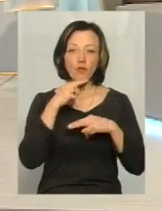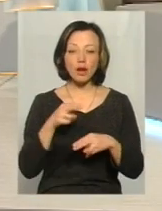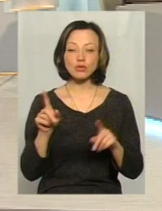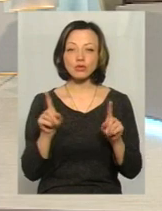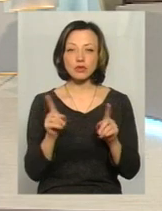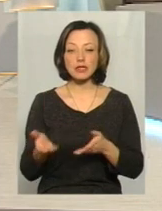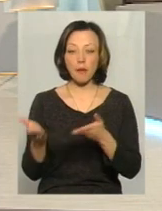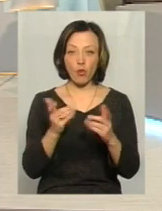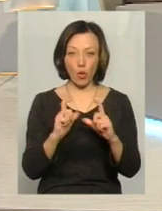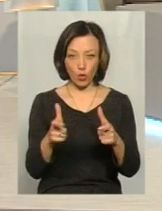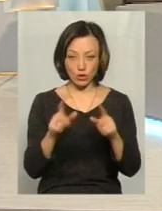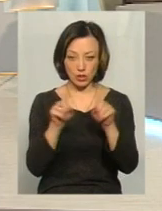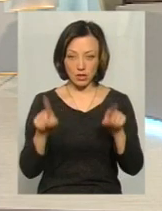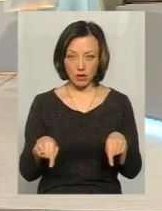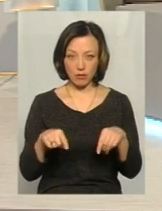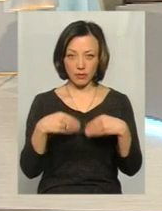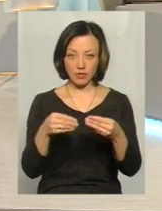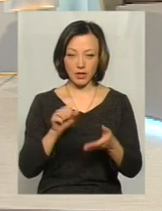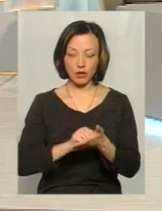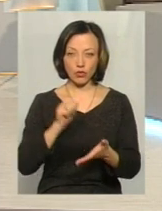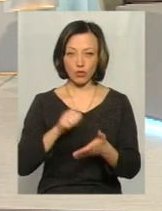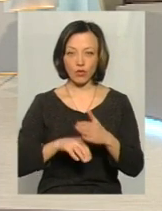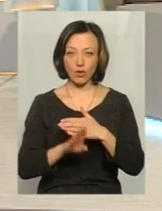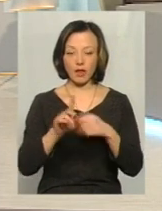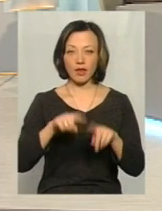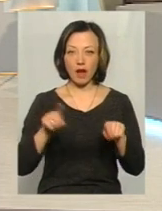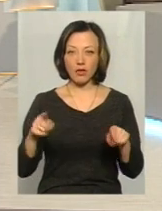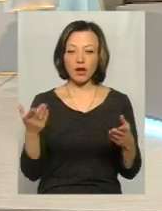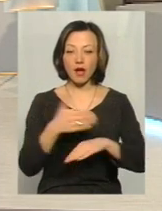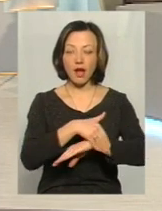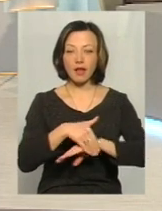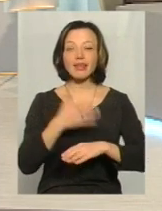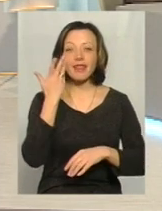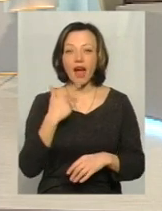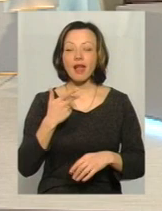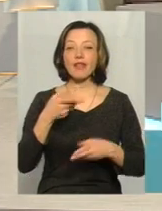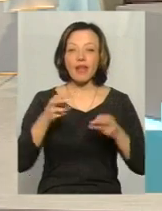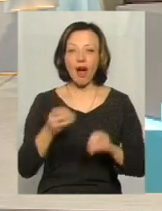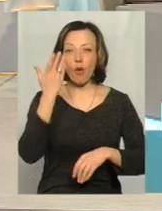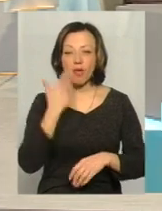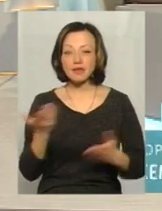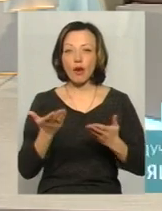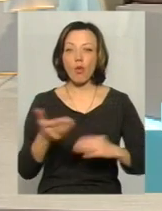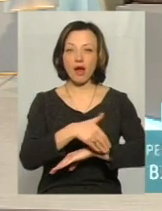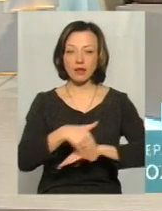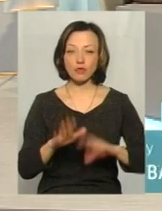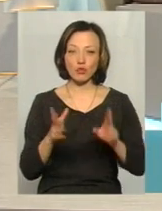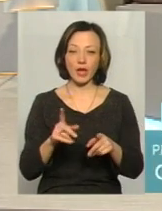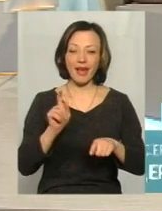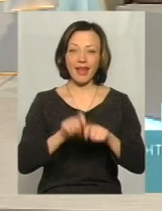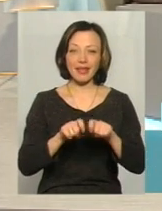того запрошення, яке буде видруковуватись, деколи, за якою адресою буде проходити тестування з того чи іншого